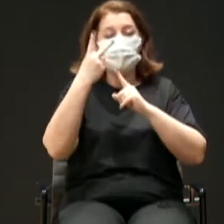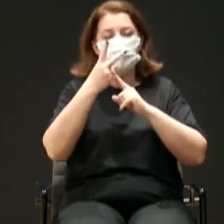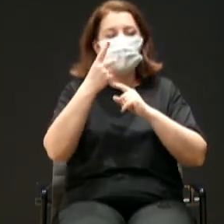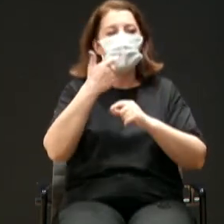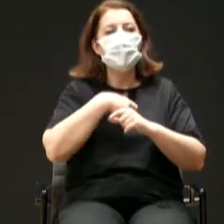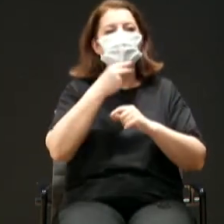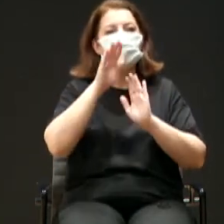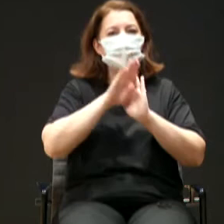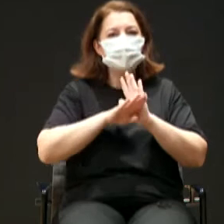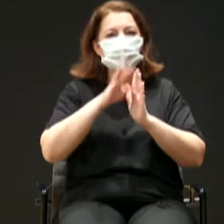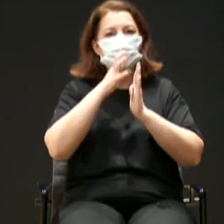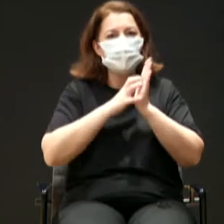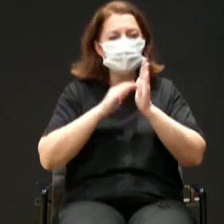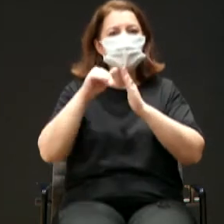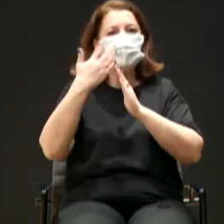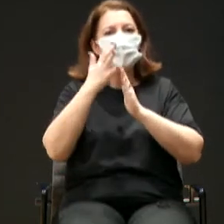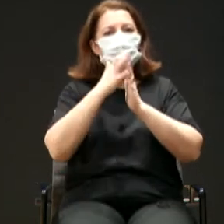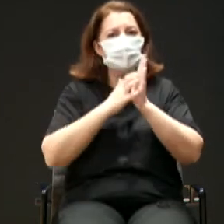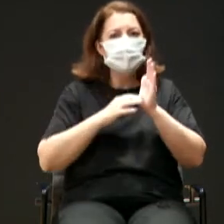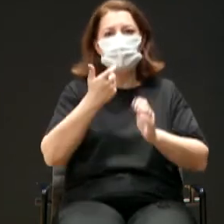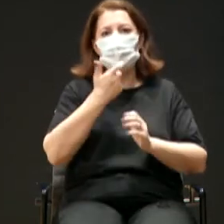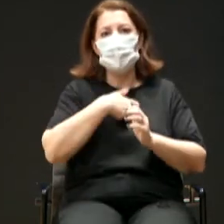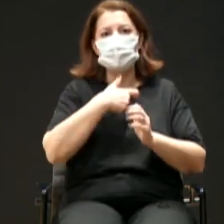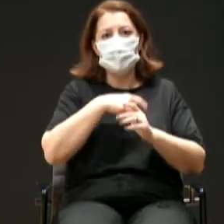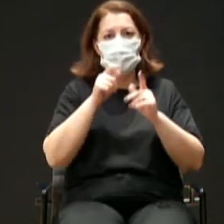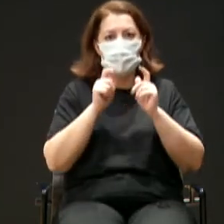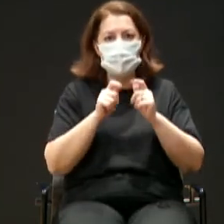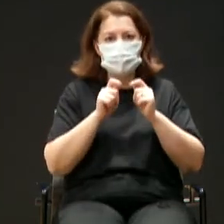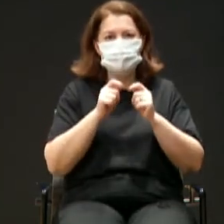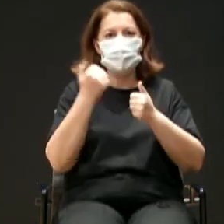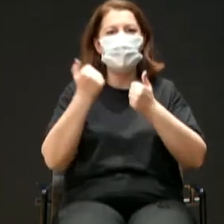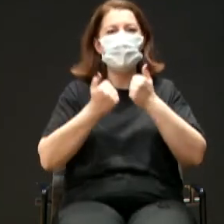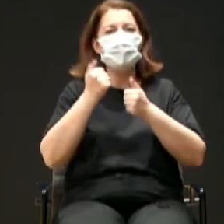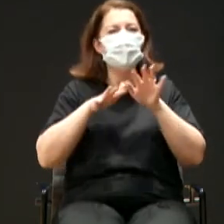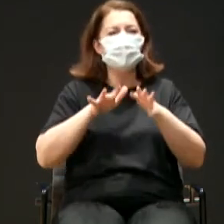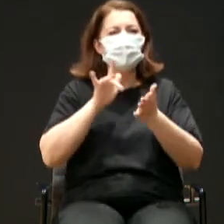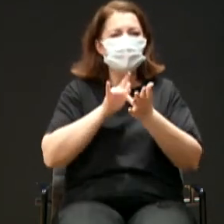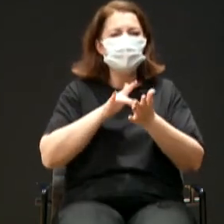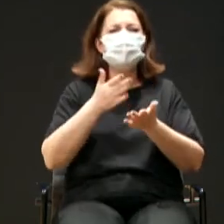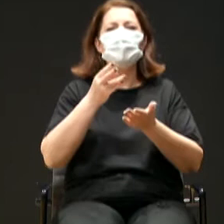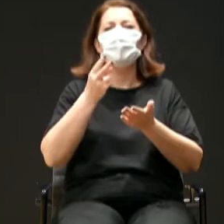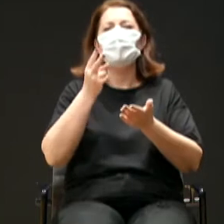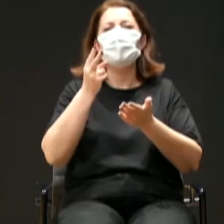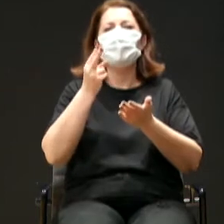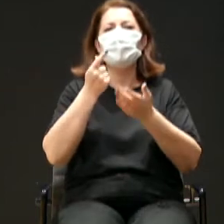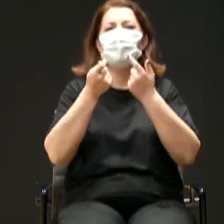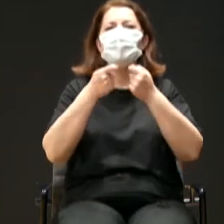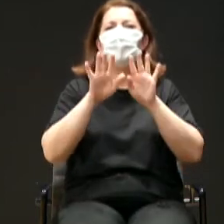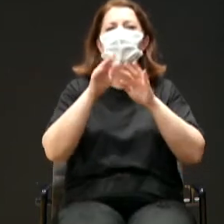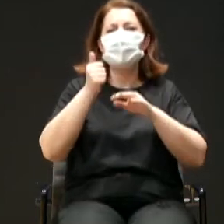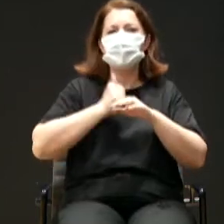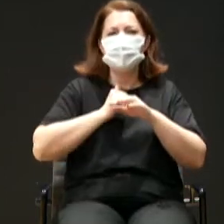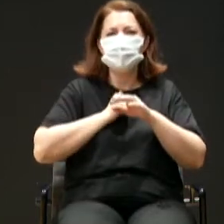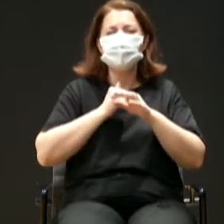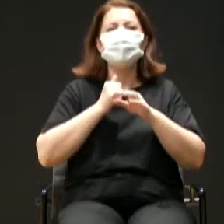vergisi, diğer vergiler, özelleştirme, trafik cezaları, bedelli askerlik, fahiş, köprü